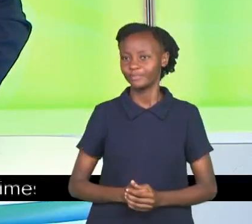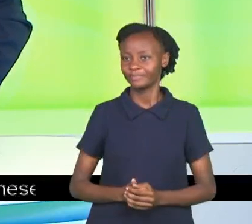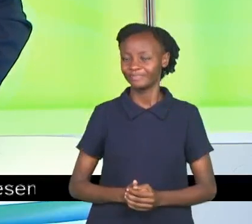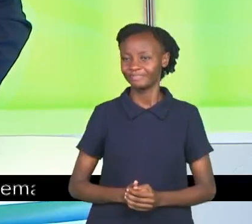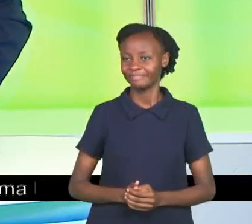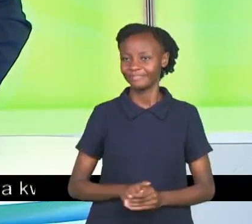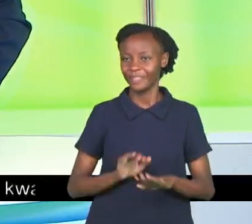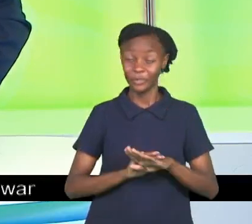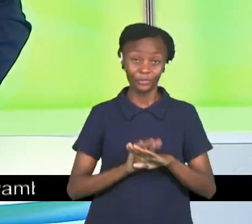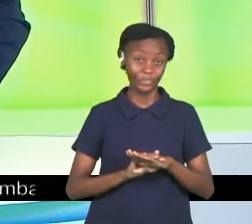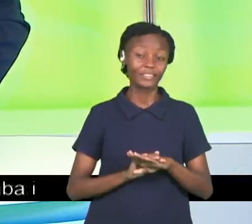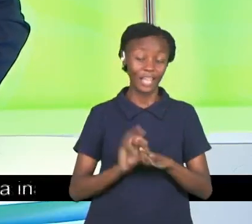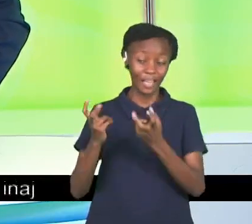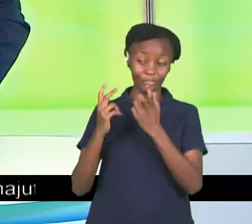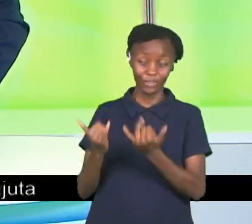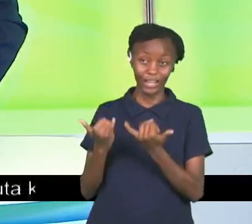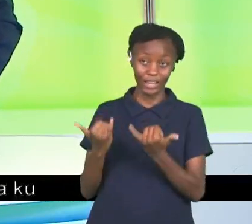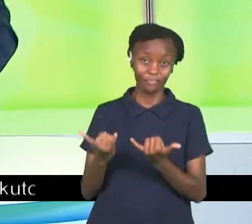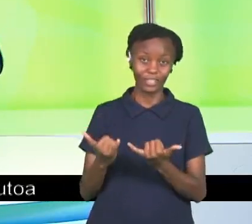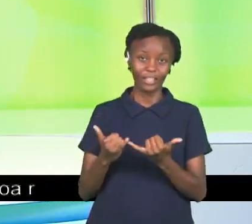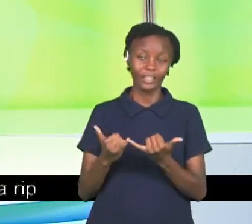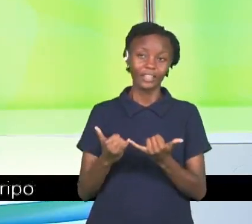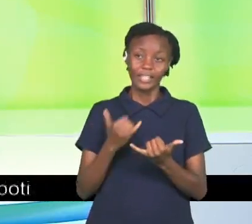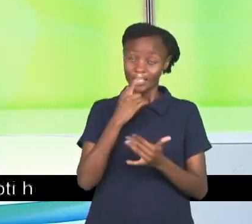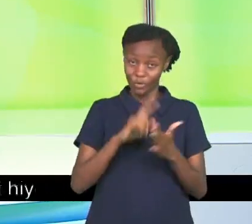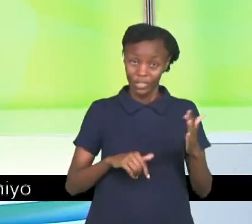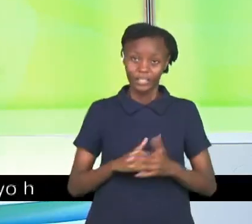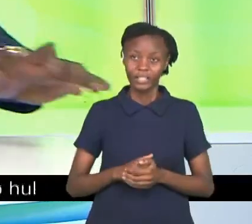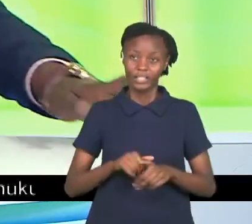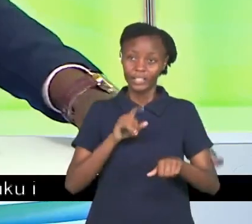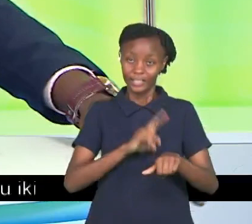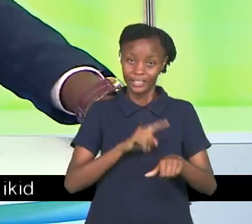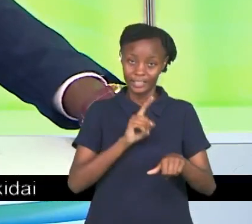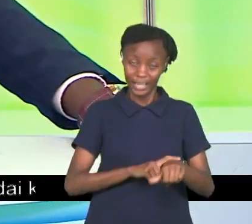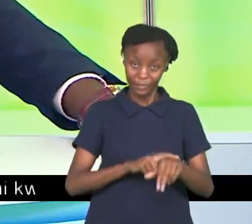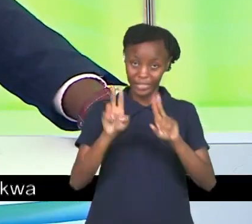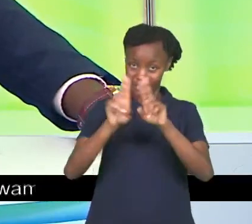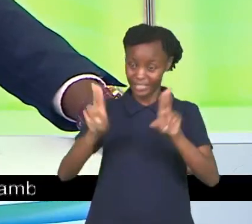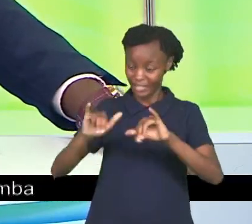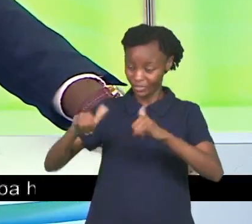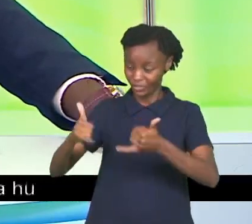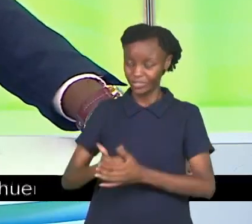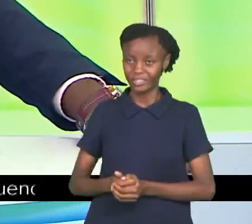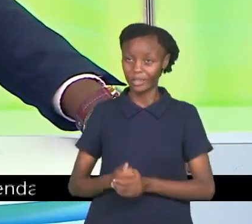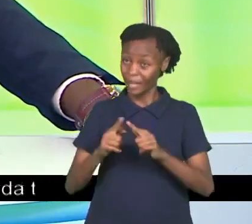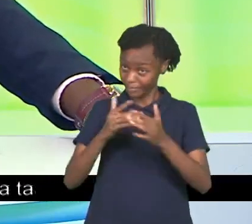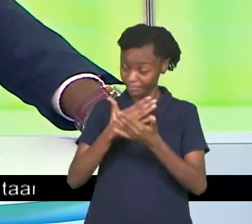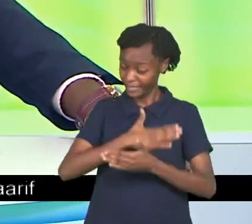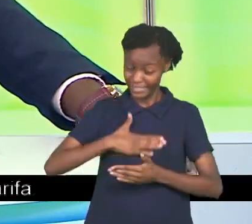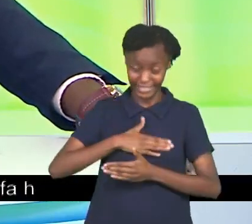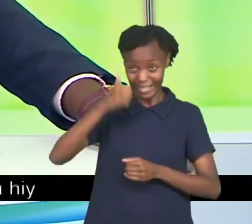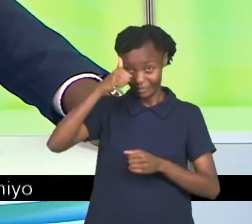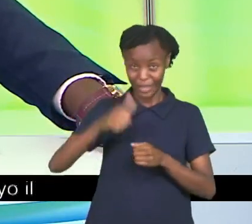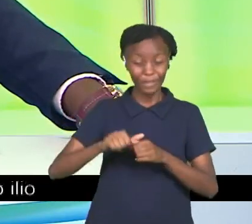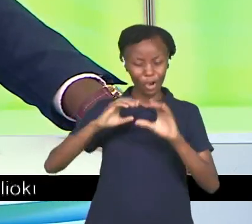So dakta kabisa mpenzi mtazamaji, mwelekezi wangu Brenda anambia kwamba ni wakati wa kuvuka boda, lakini kabla kufanya hivyo zidi kusema nasi kupitia njia yetu ya rafa ambayo